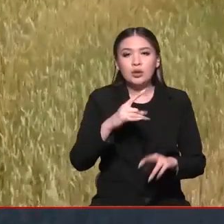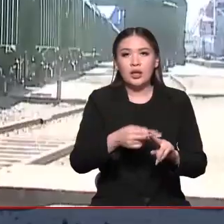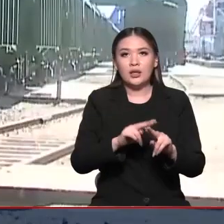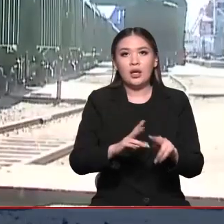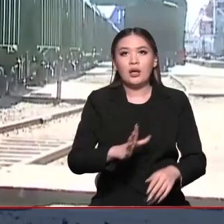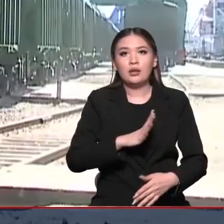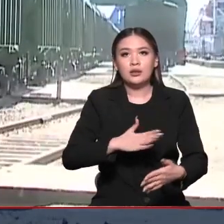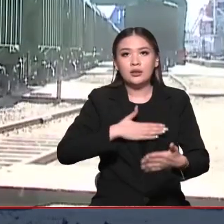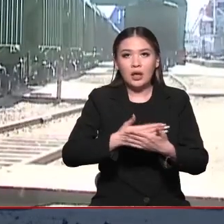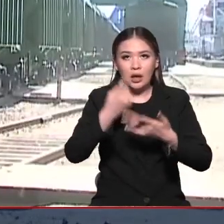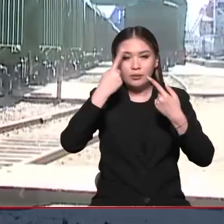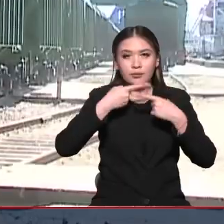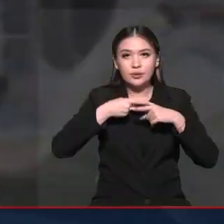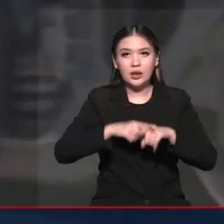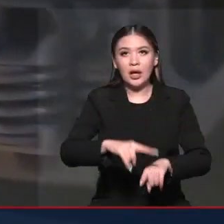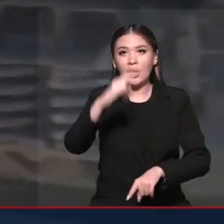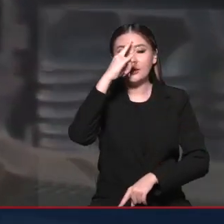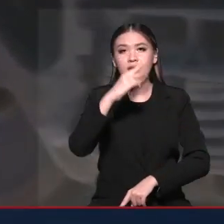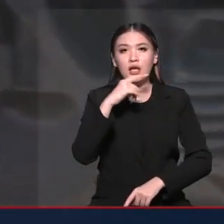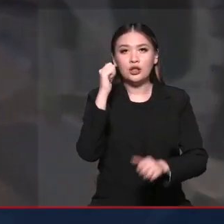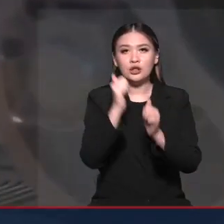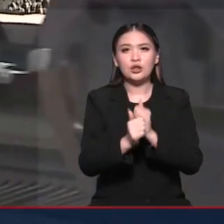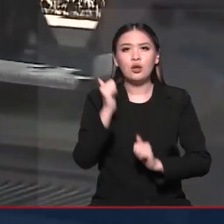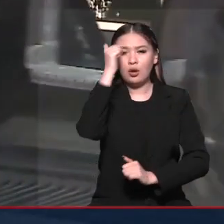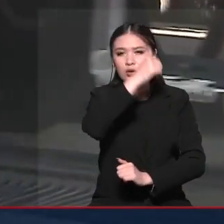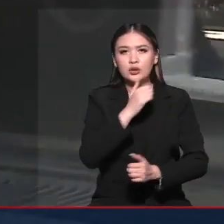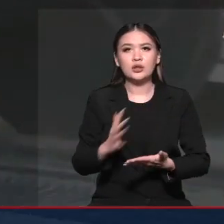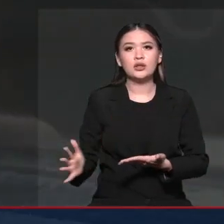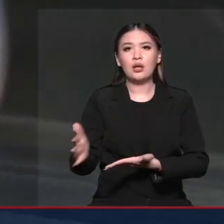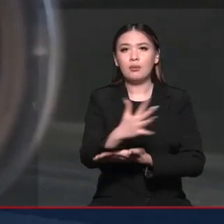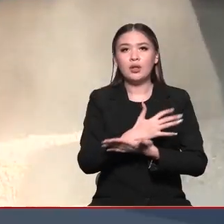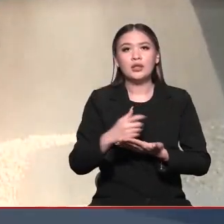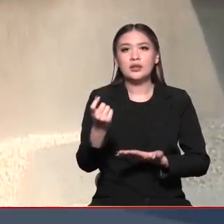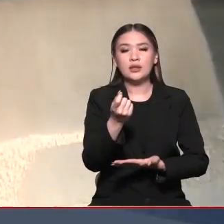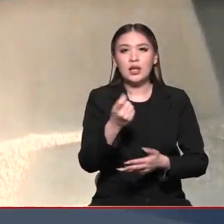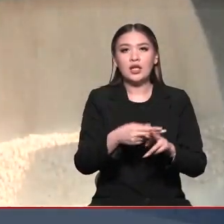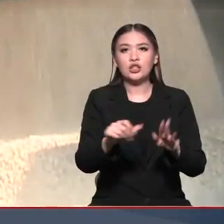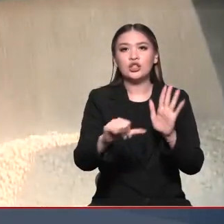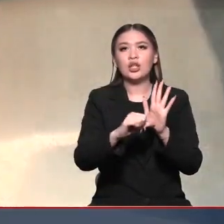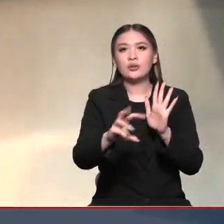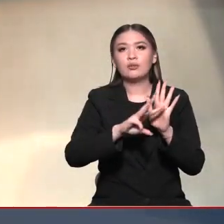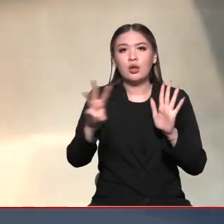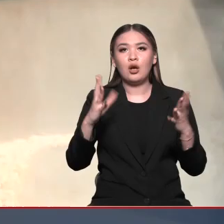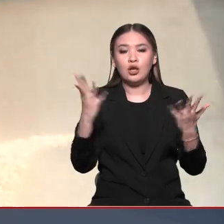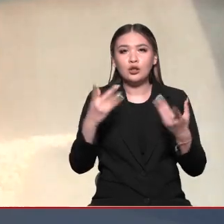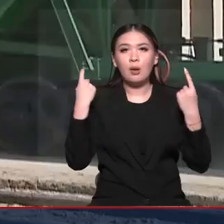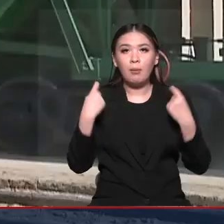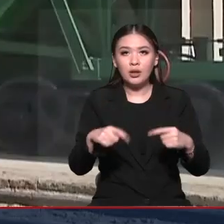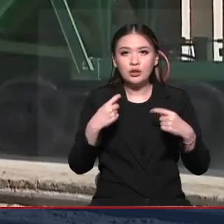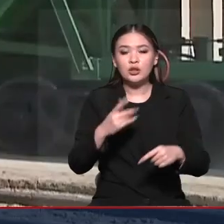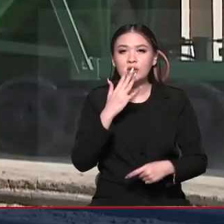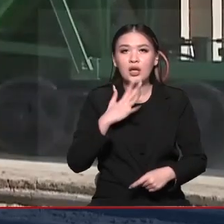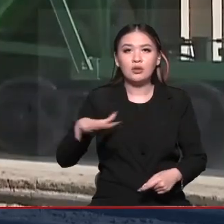отечественный агропромышленный комплекс. Казахстан ежегодно собирает в среднем 16 миллионов тонн зерна, 6 миллионов из которых мы продаем за